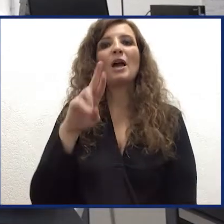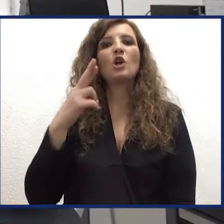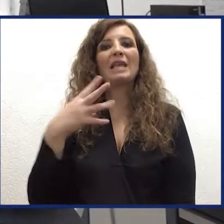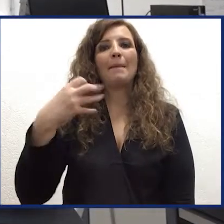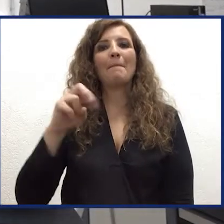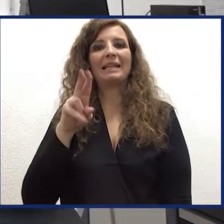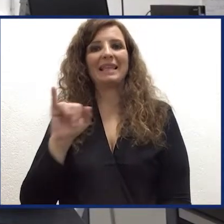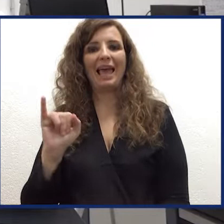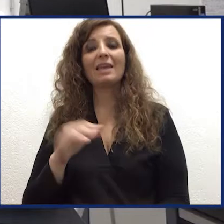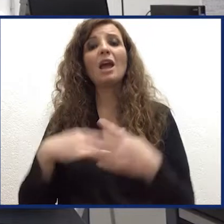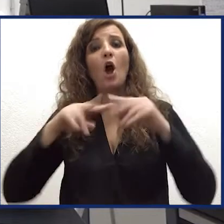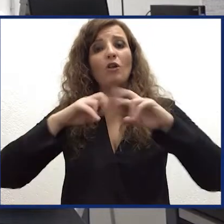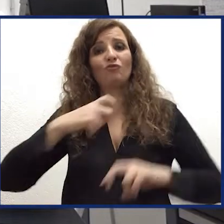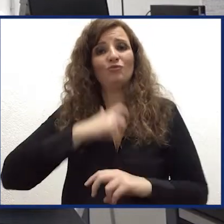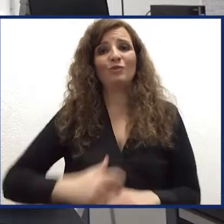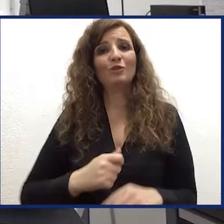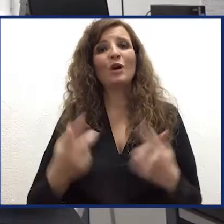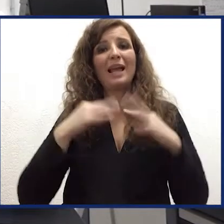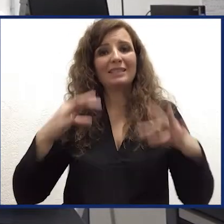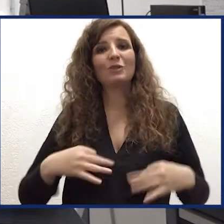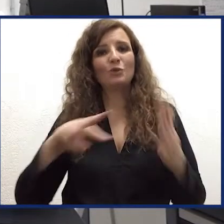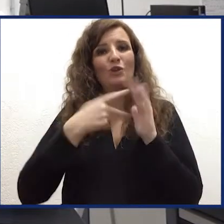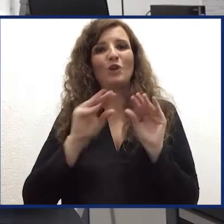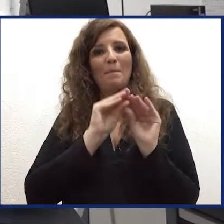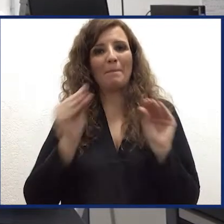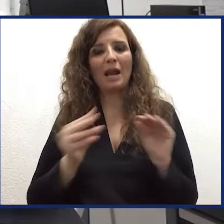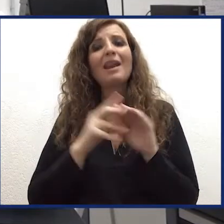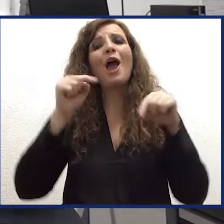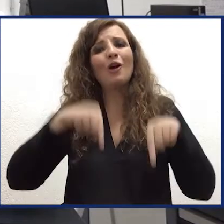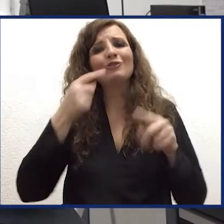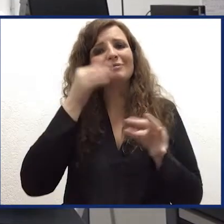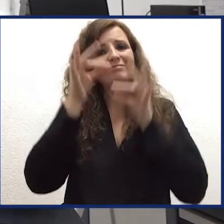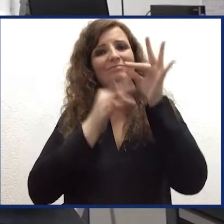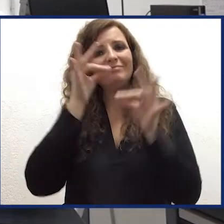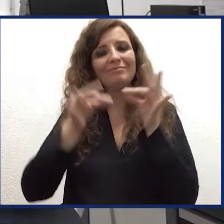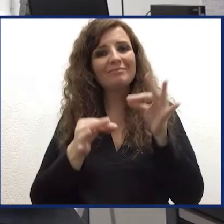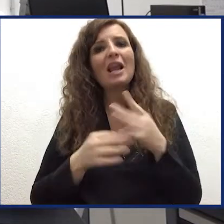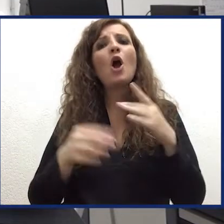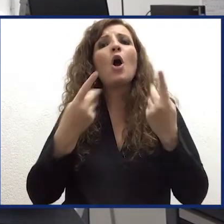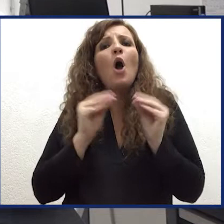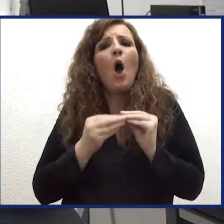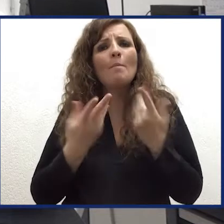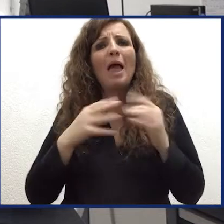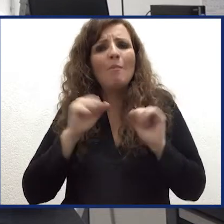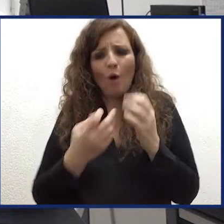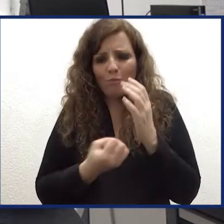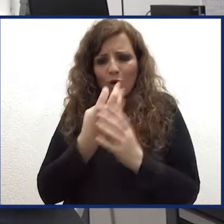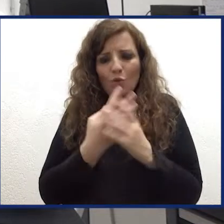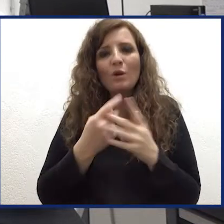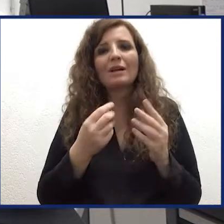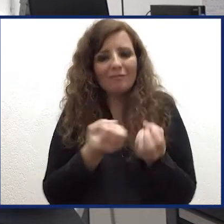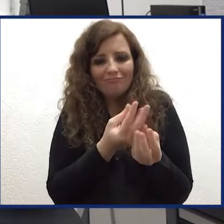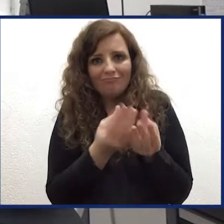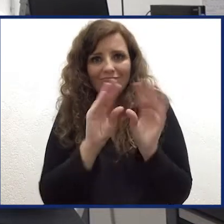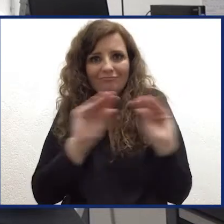Salve, sono Rosalinda Mazzei, ricercatore presso l'Istituto per la Tecnologia delle Membrane e oggi vi parlerò di come è possibile produrre delle sostanze con